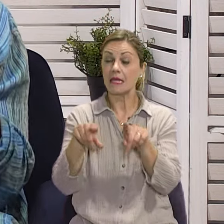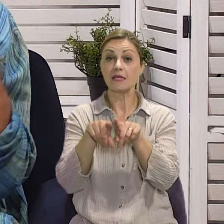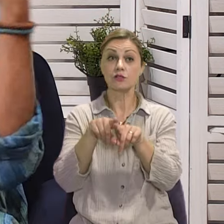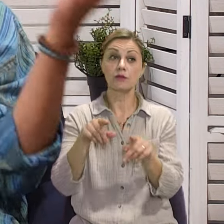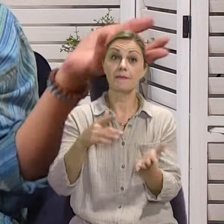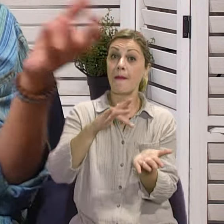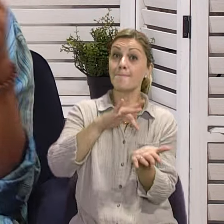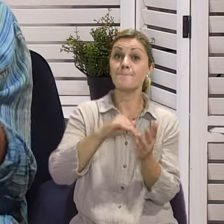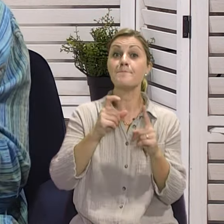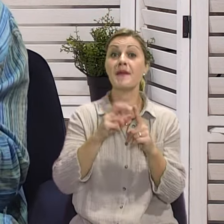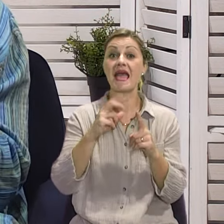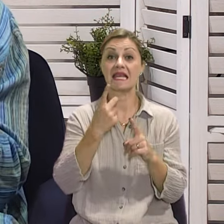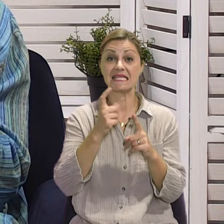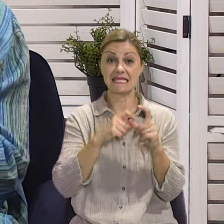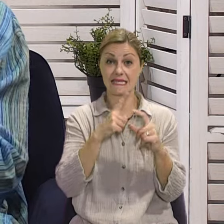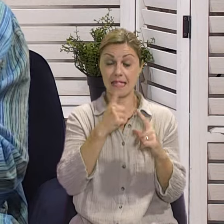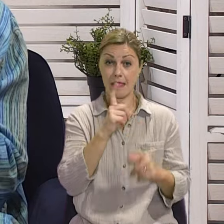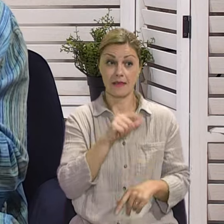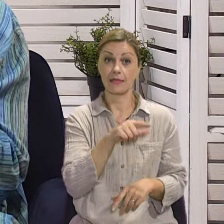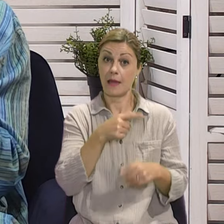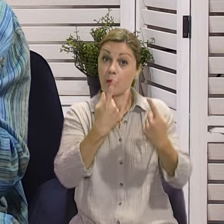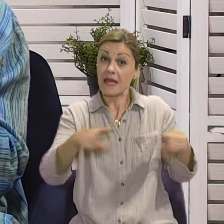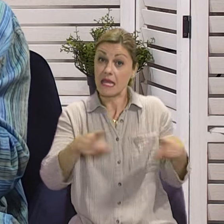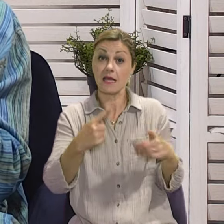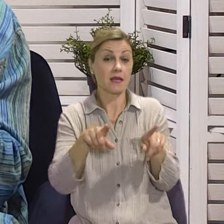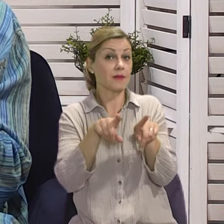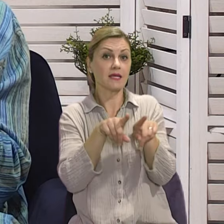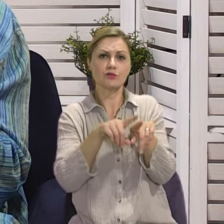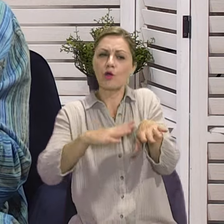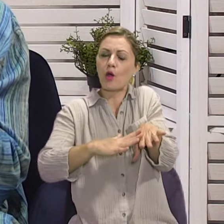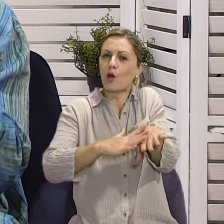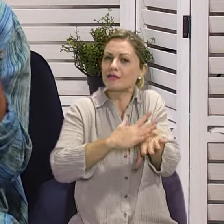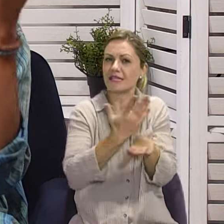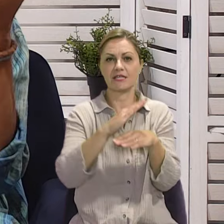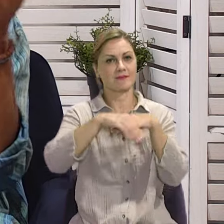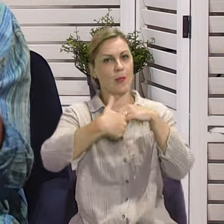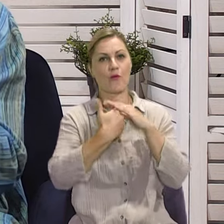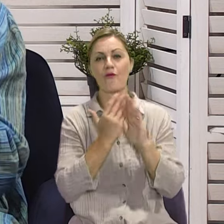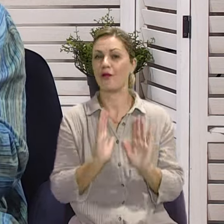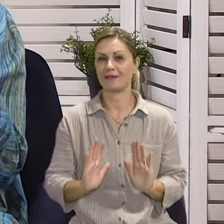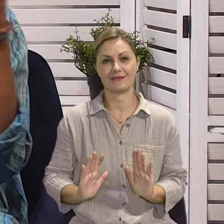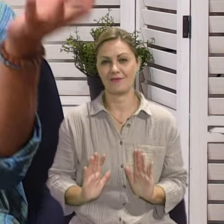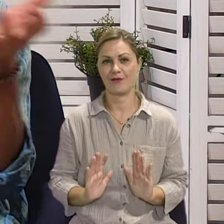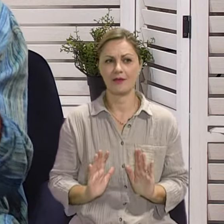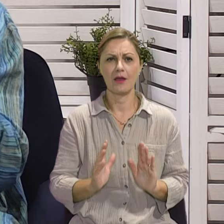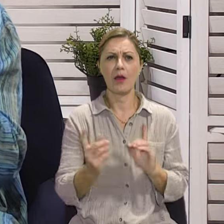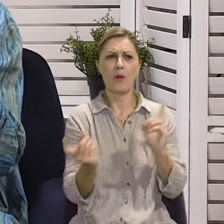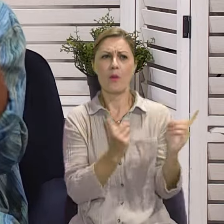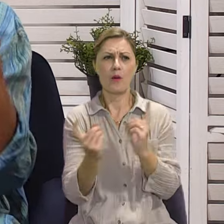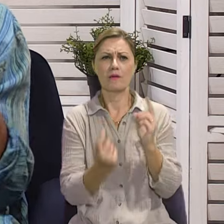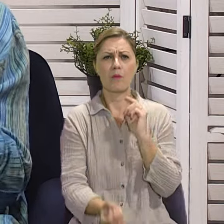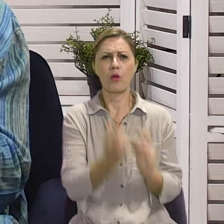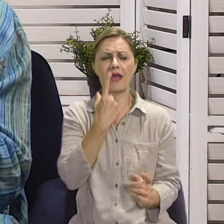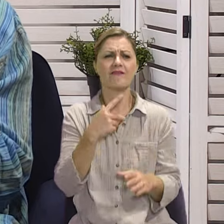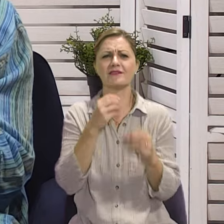Peristilu, i meni na Peristilu prijašnjih godina kad bi radio. I tamo je znalo biti i ovoga i onoga sa